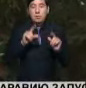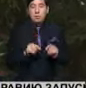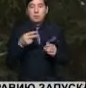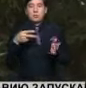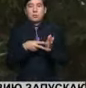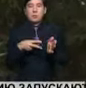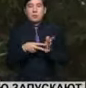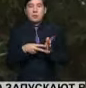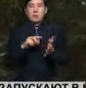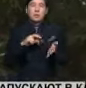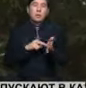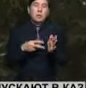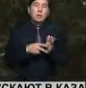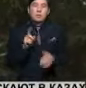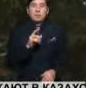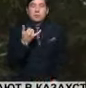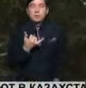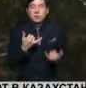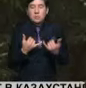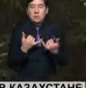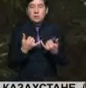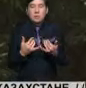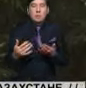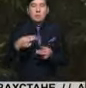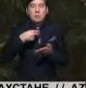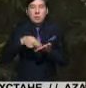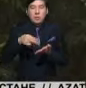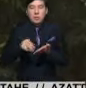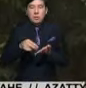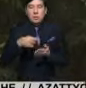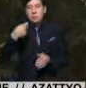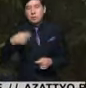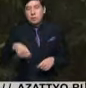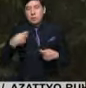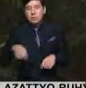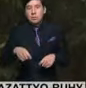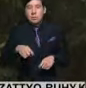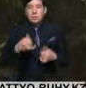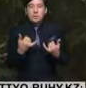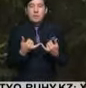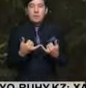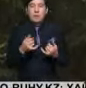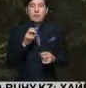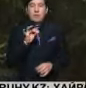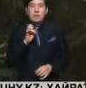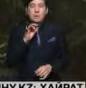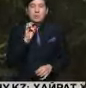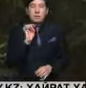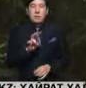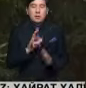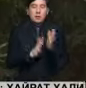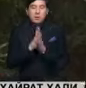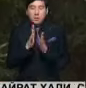положение в том плане, что сегодня зерно закупают очень дешево. И сегодня фермеры не могут погасить